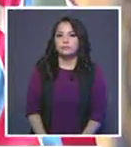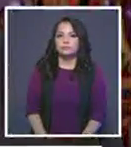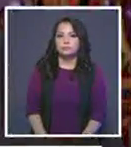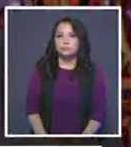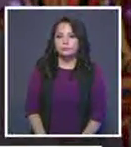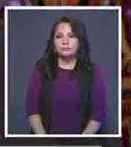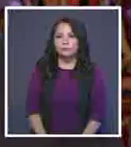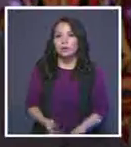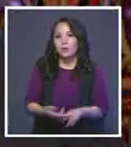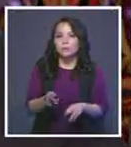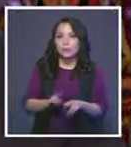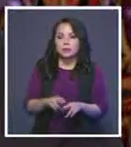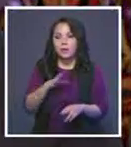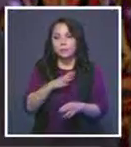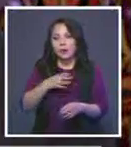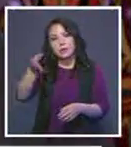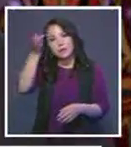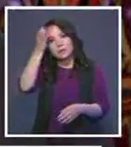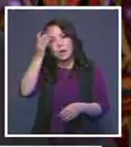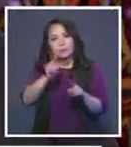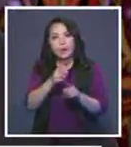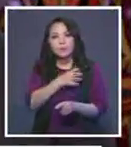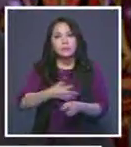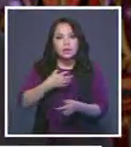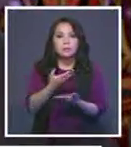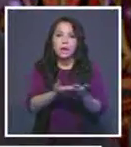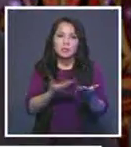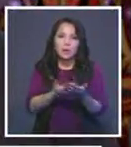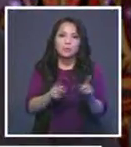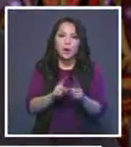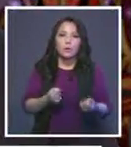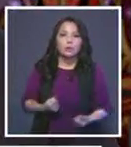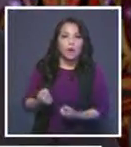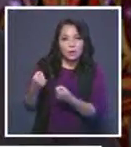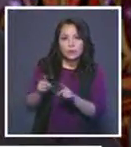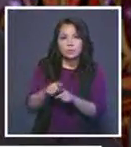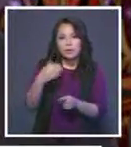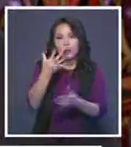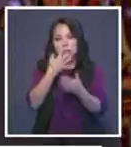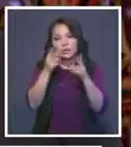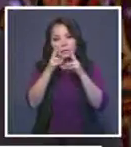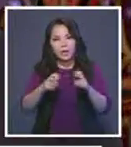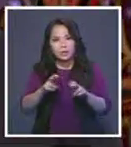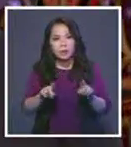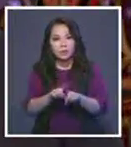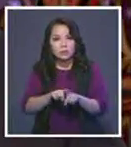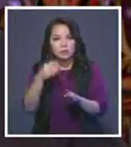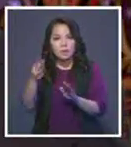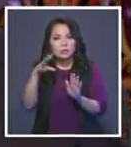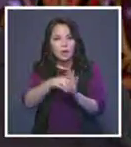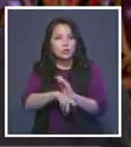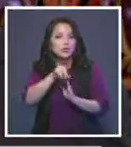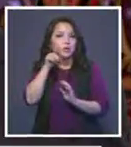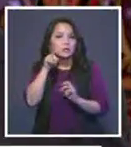Ғылми негізделген және ғылми сарапшылық қолдау сүйемелдеуі бар, және оны зерттеп жатқан, және оны